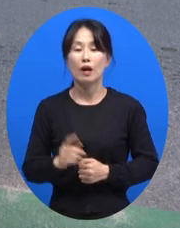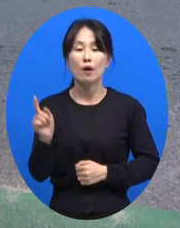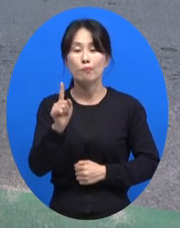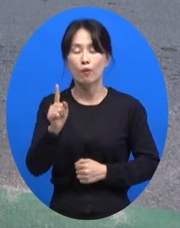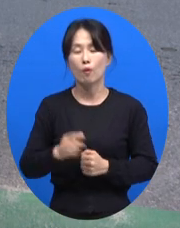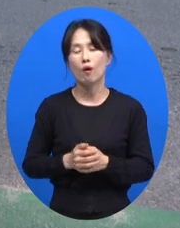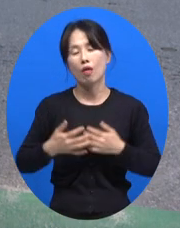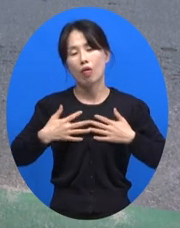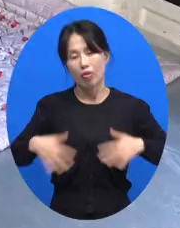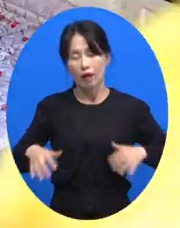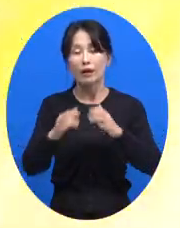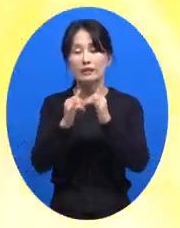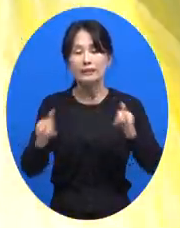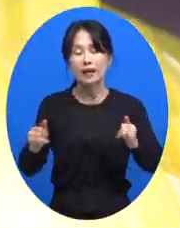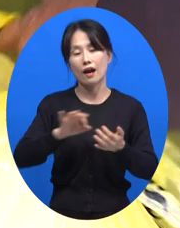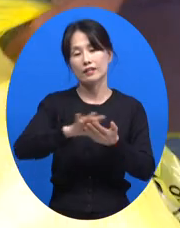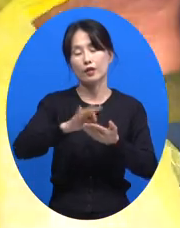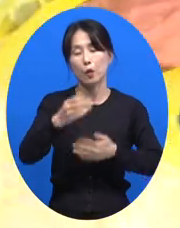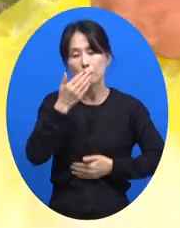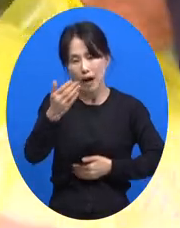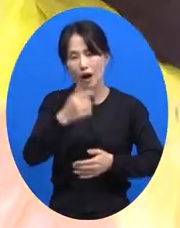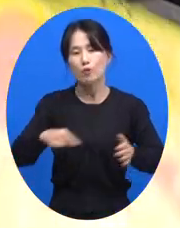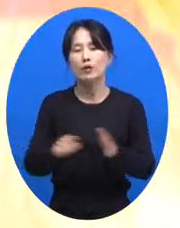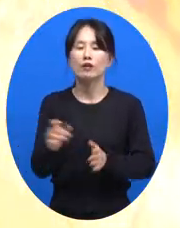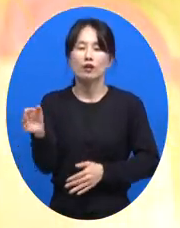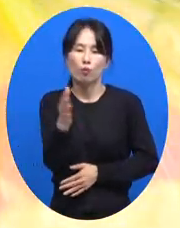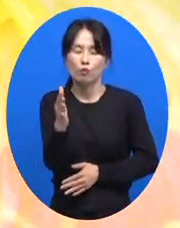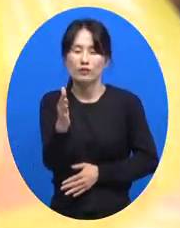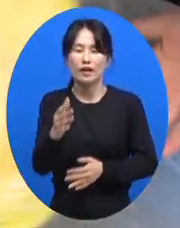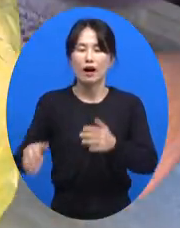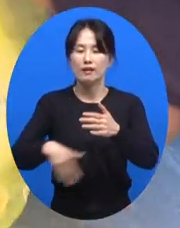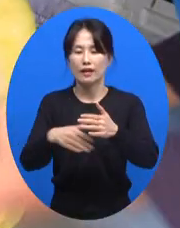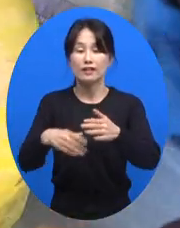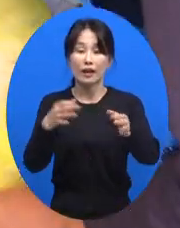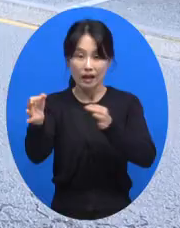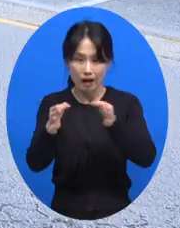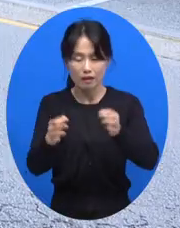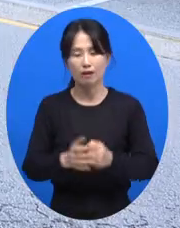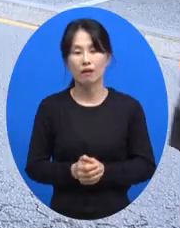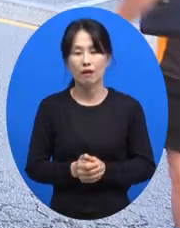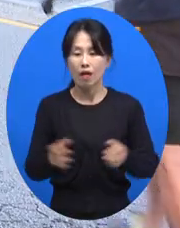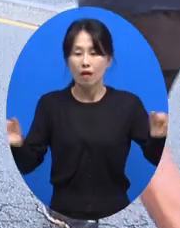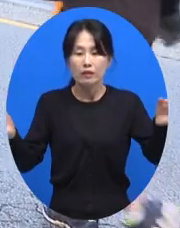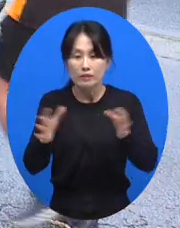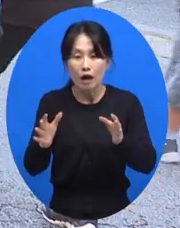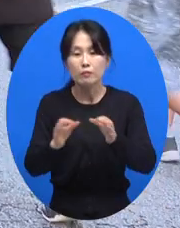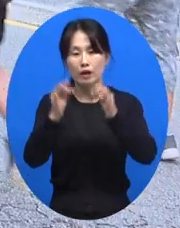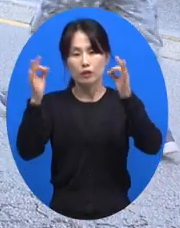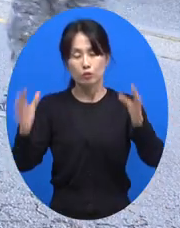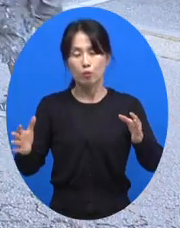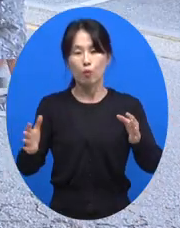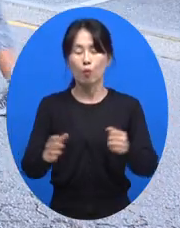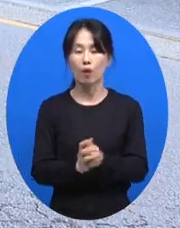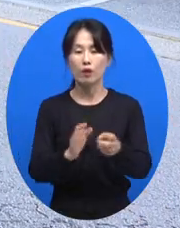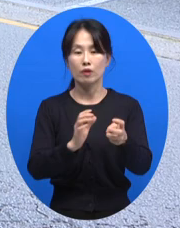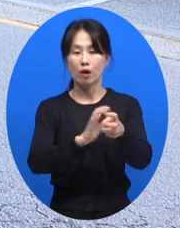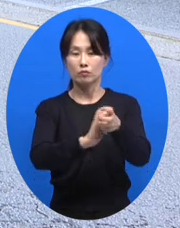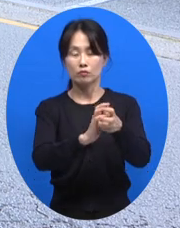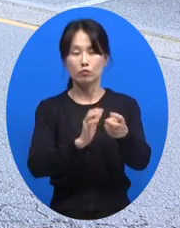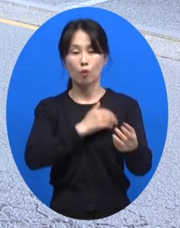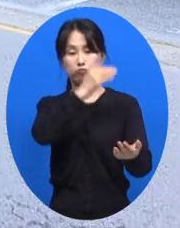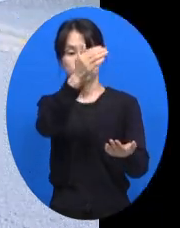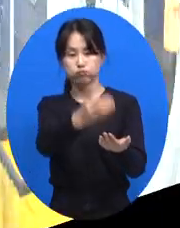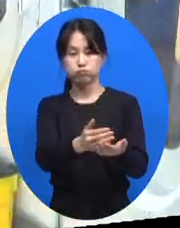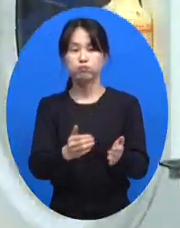말해 지역 취약계층들이 이용할 수 있는 공짜 세탁소입니다. 잠깐인데도 트럭에 세탁물이